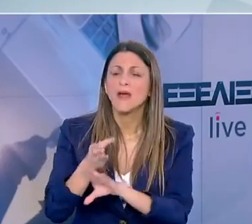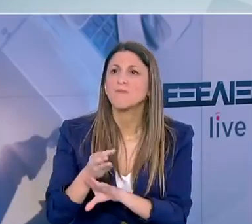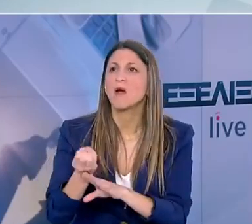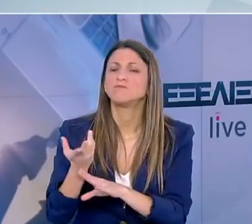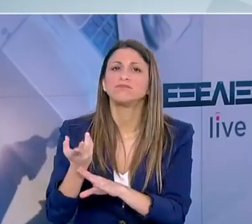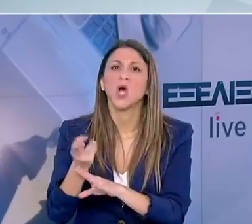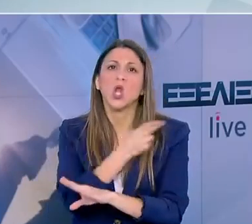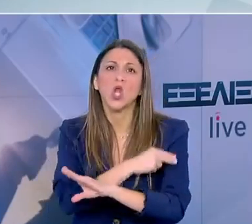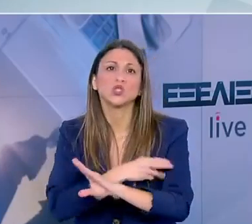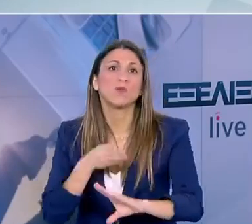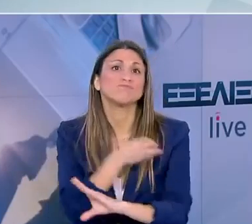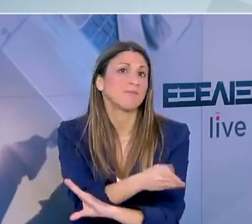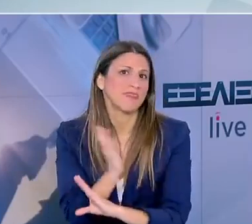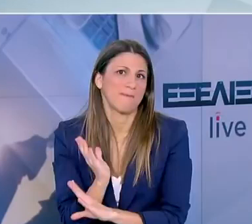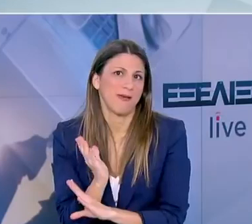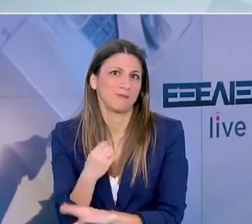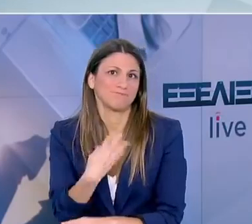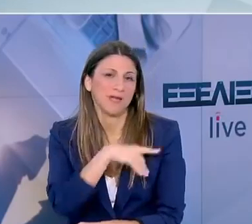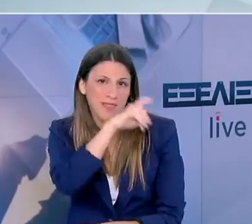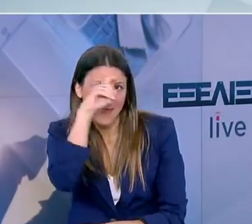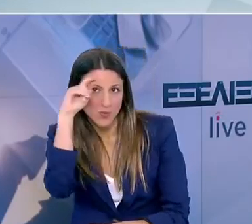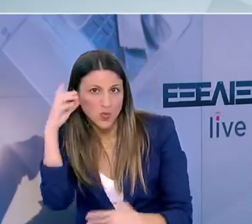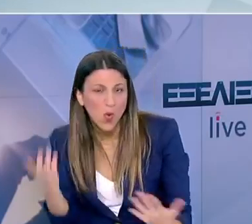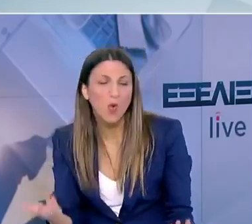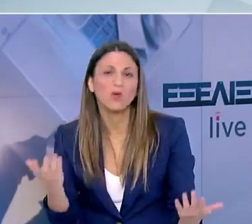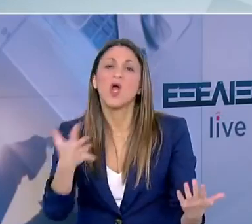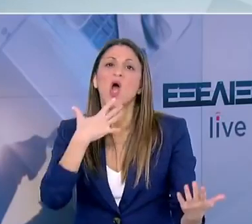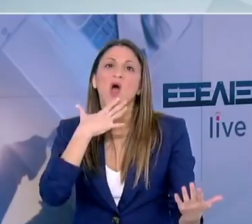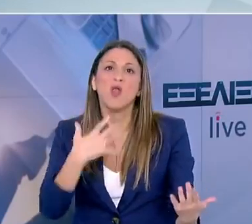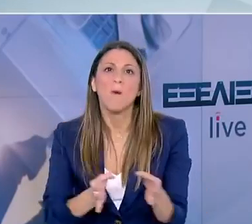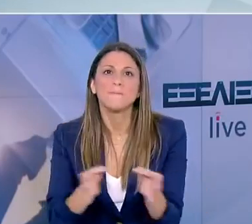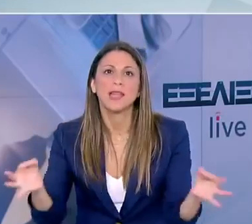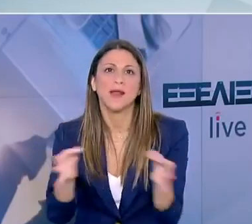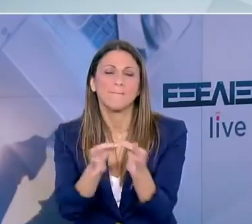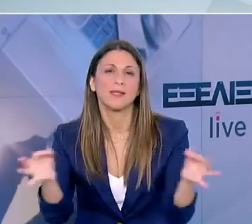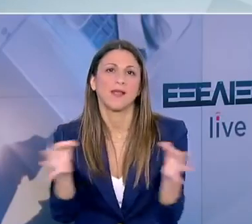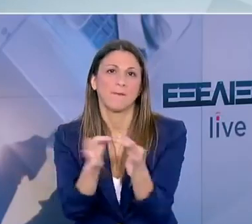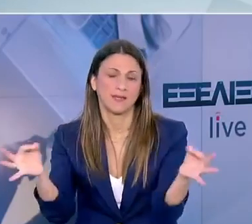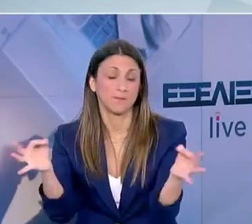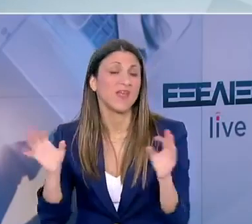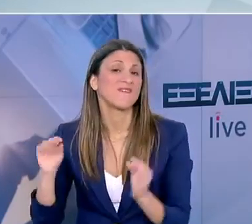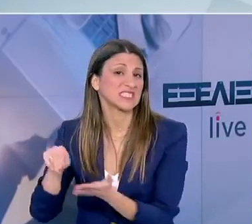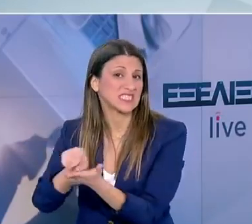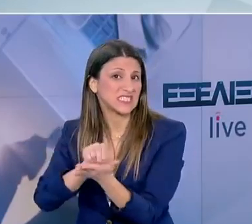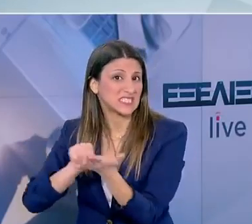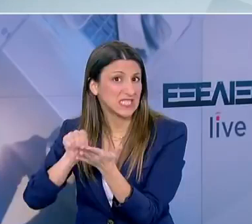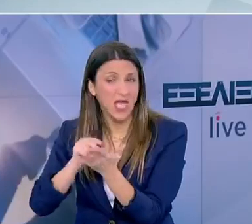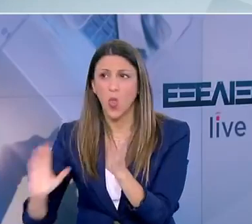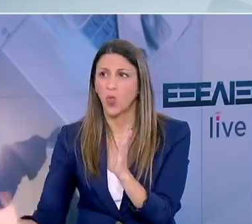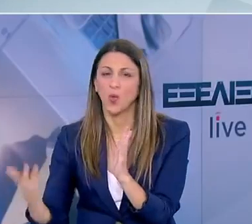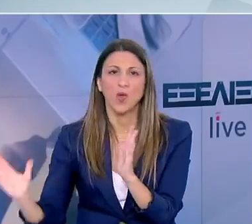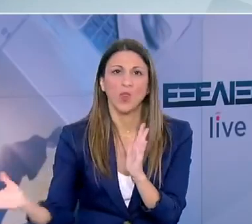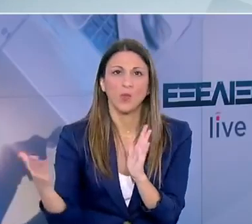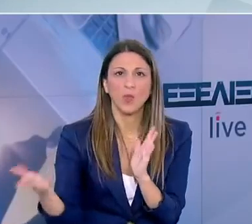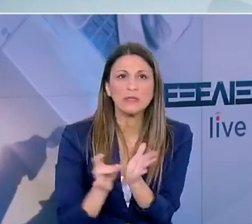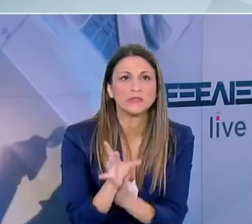παροχές, οι οποίες συχνά γίνονται και δυσκολότερες με τα μέτρα της απομόνωσης. Φυσικά και οι Ρωμά δεν μπορούν να είναι αποδιοπομπαίοι τράγοι και